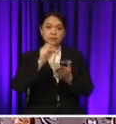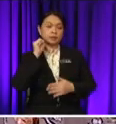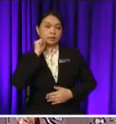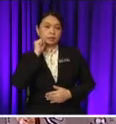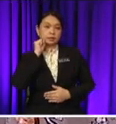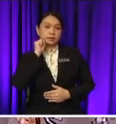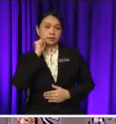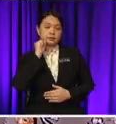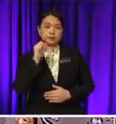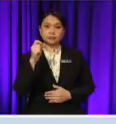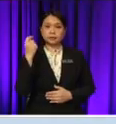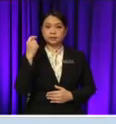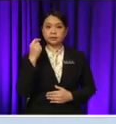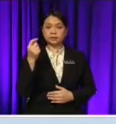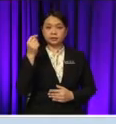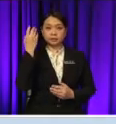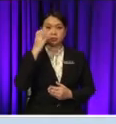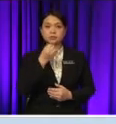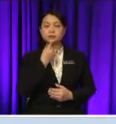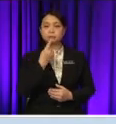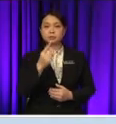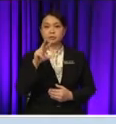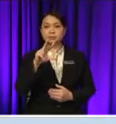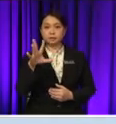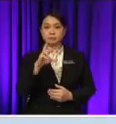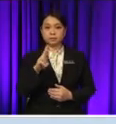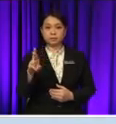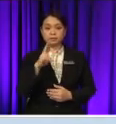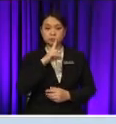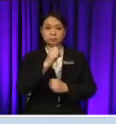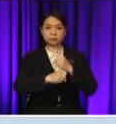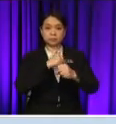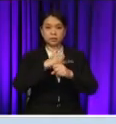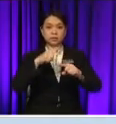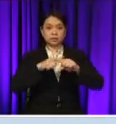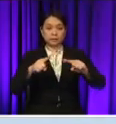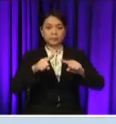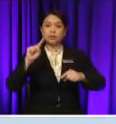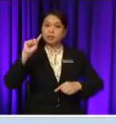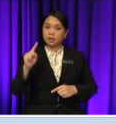setahun Tetapi dia hanya dapat gaji baru